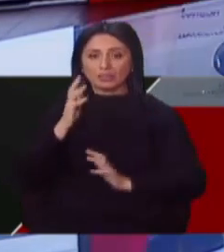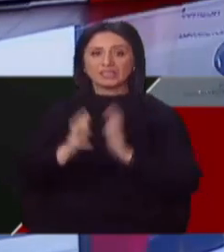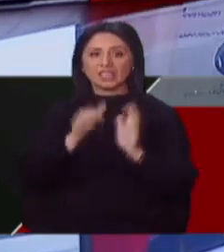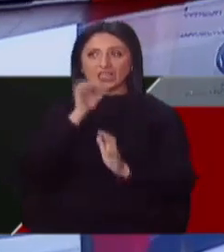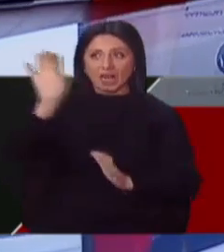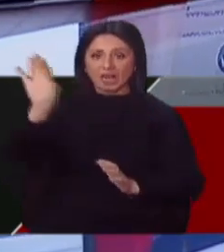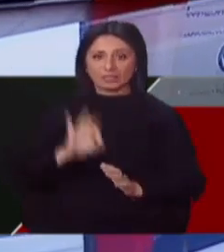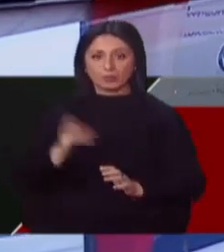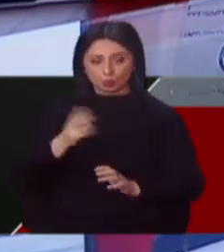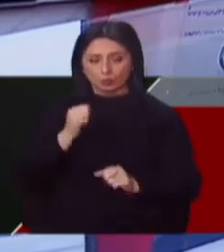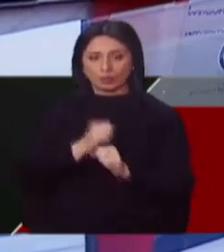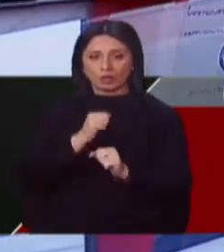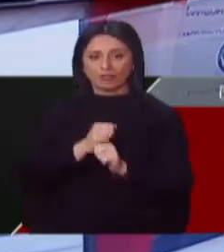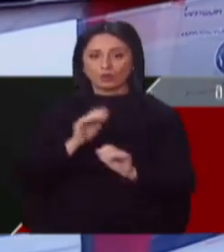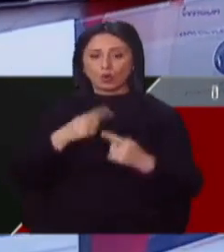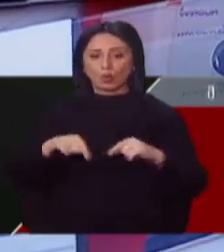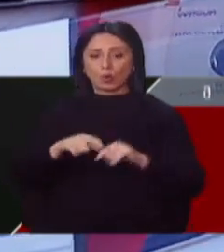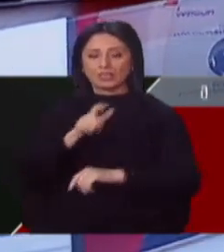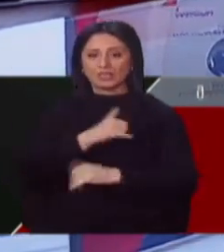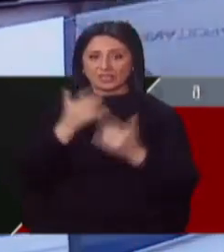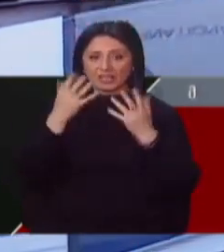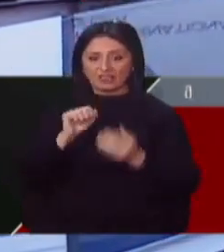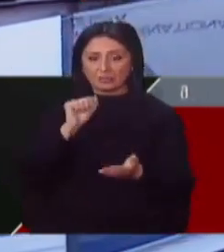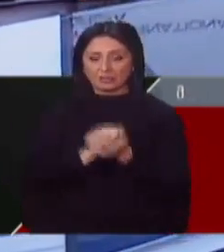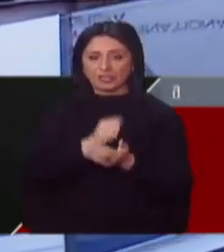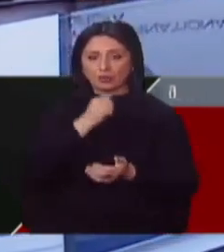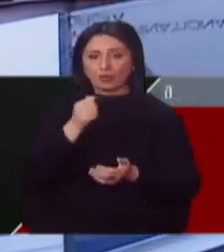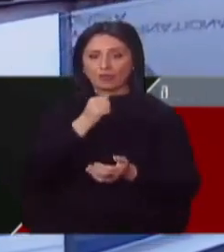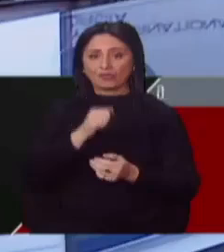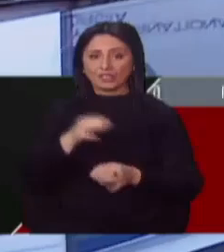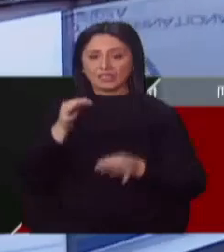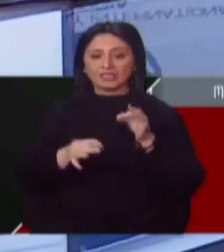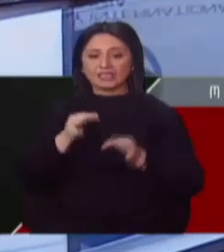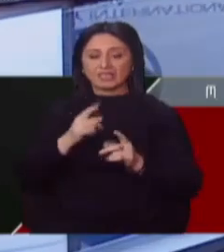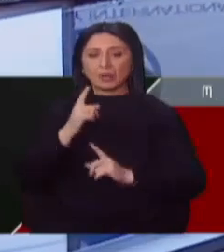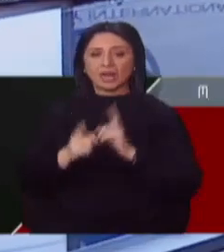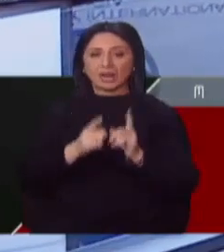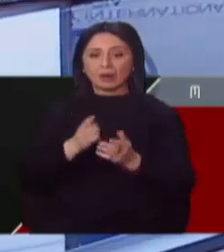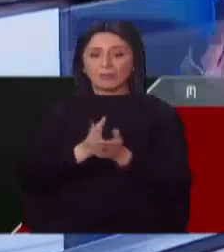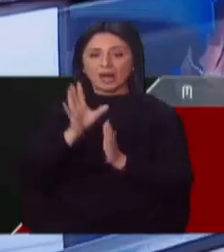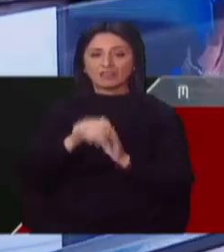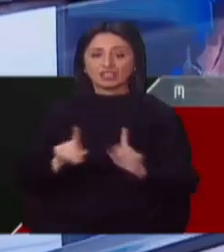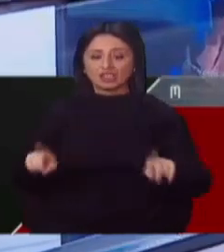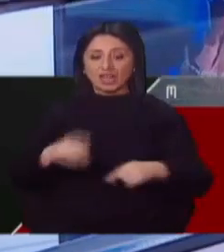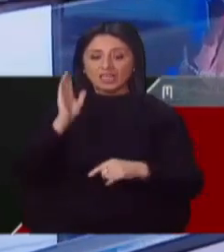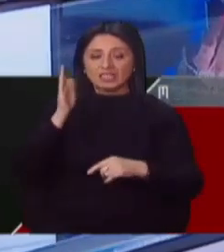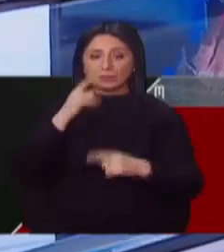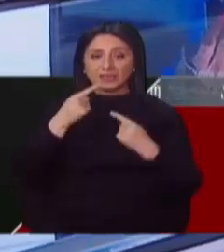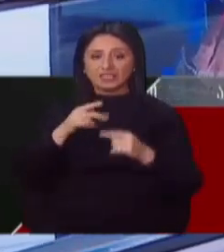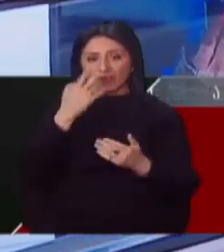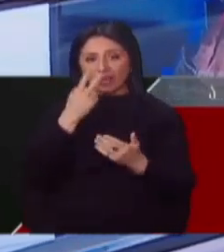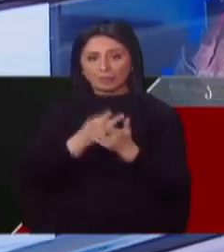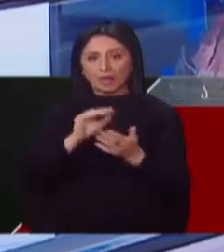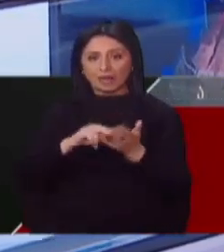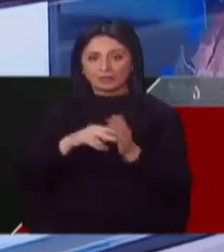საერთაშორისო ექსპერტებს უნდა მიენიჭოთ. ორგანიზაციის წევრებმა დღევანდელ პრესკონფერენციაზე მართვსაჯულების რეფორმის ფარგლებში განსახორციელებელ სხვა